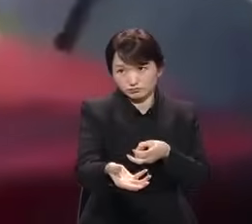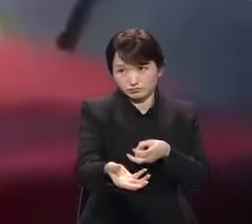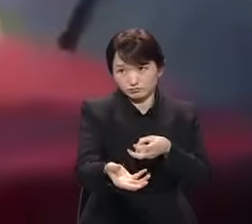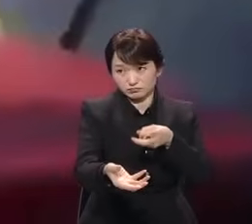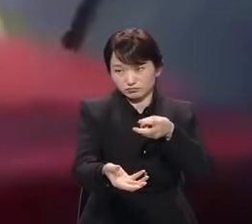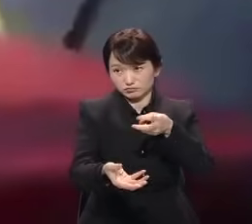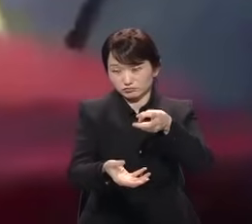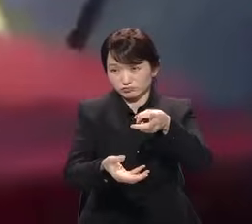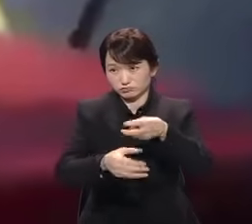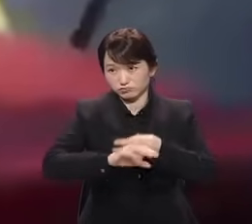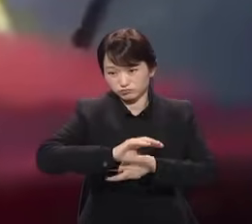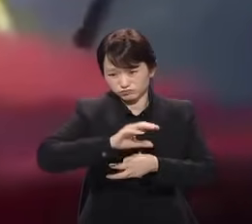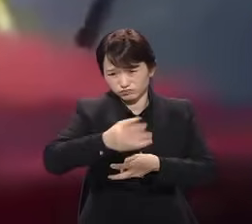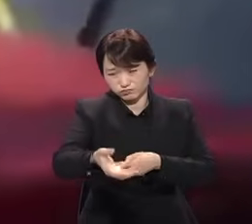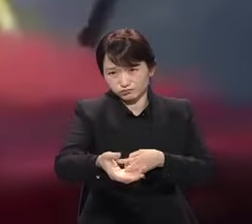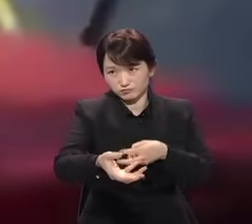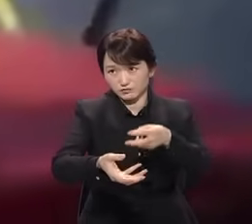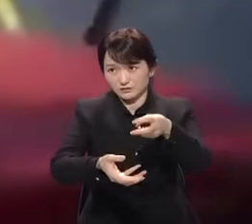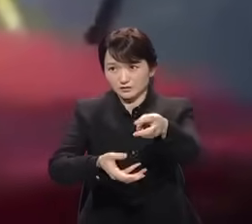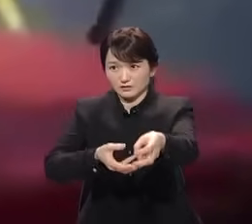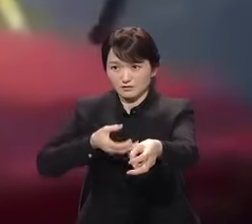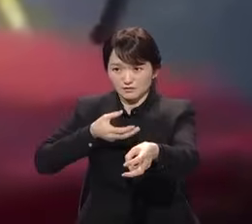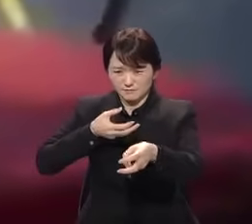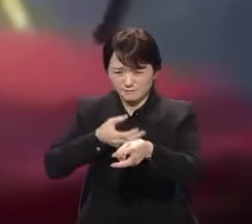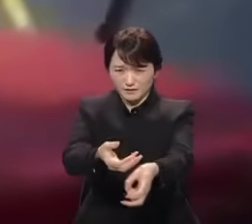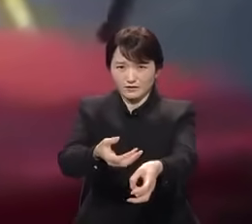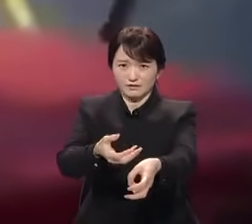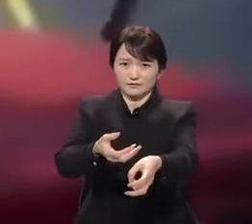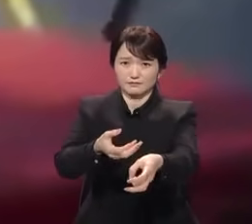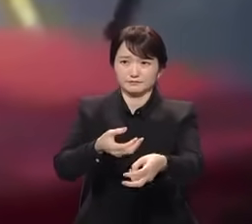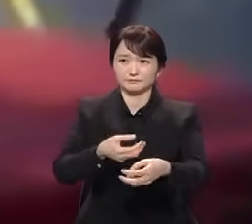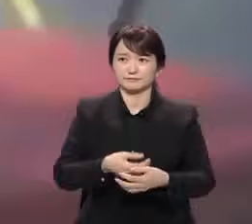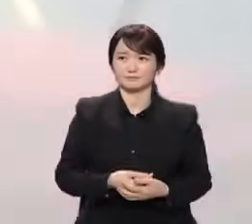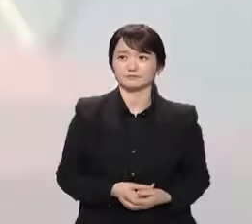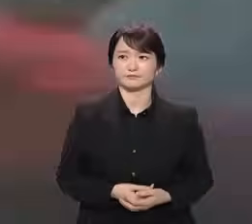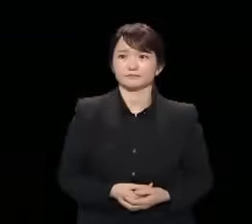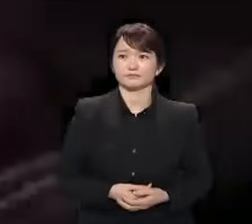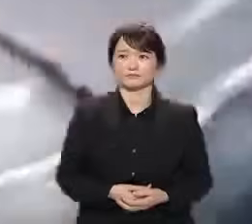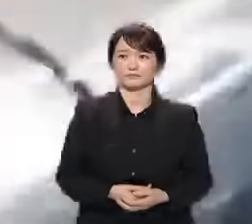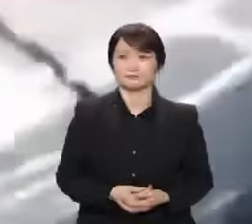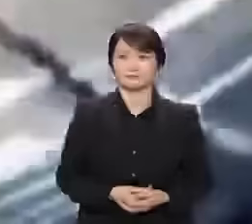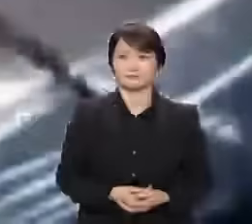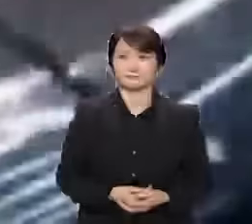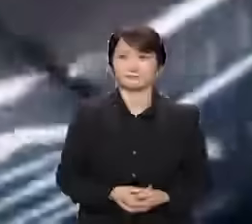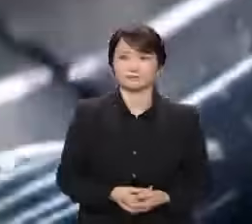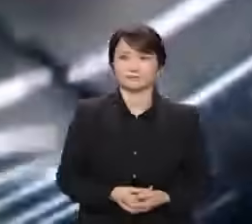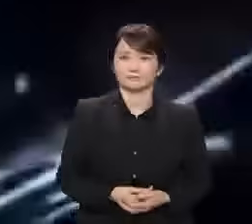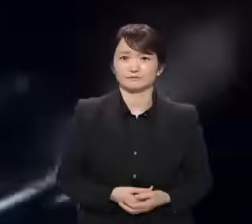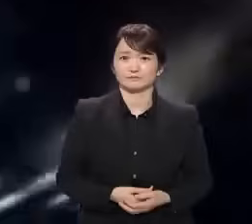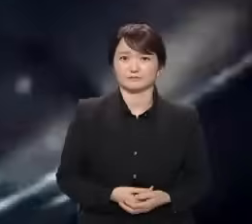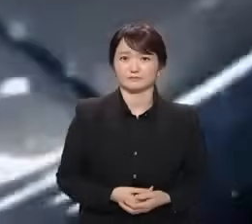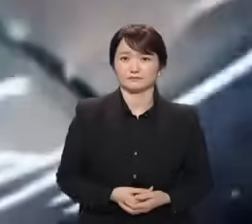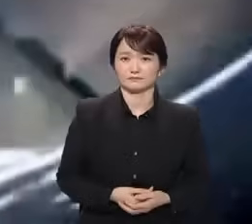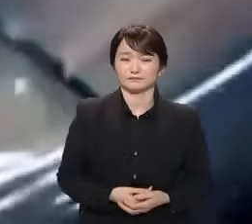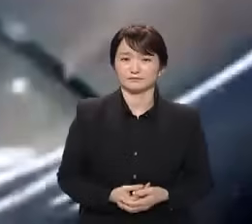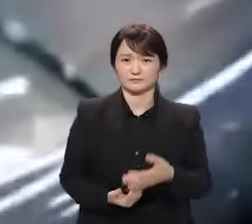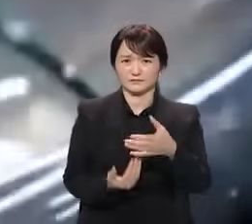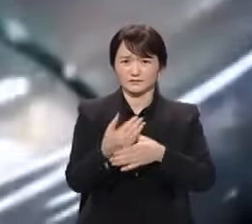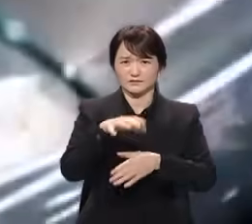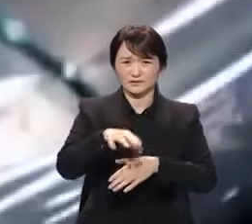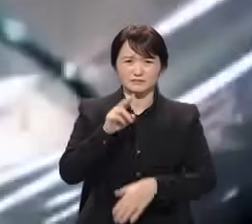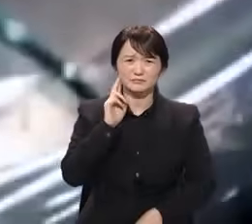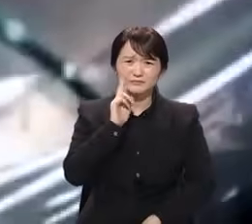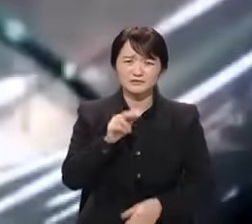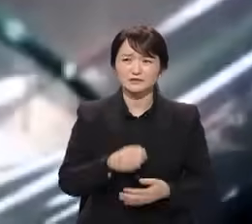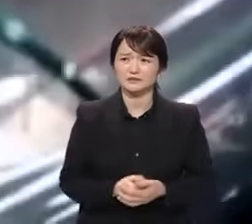차가 전복되면서 두 트레일러 역시도 정면 충돌을 피하지 못했습니다. 사고 현장은